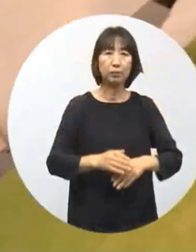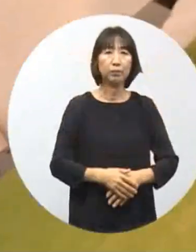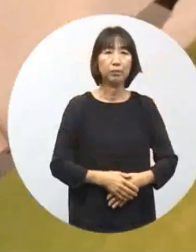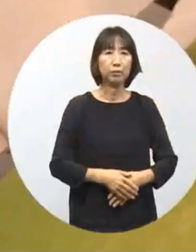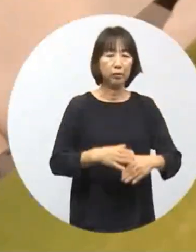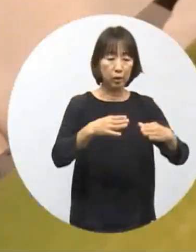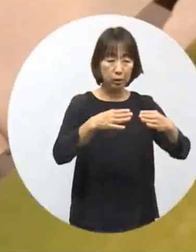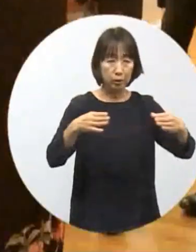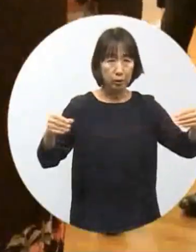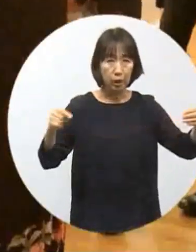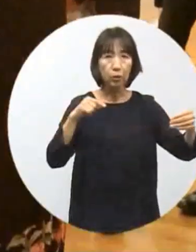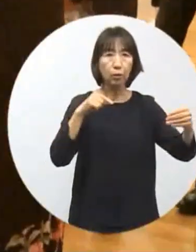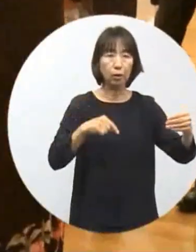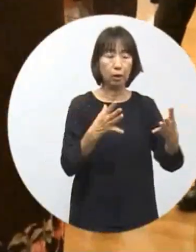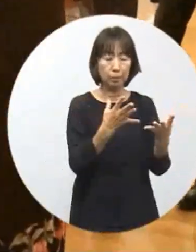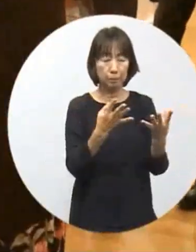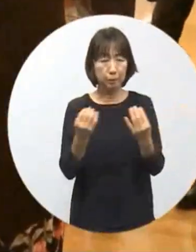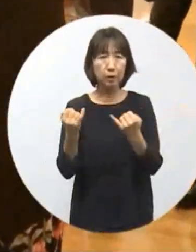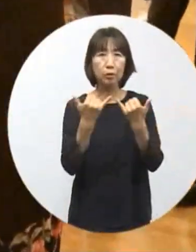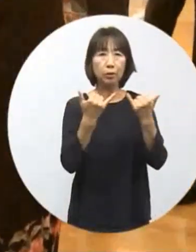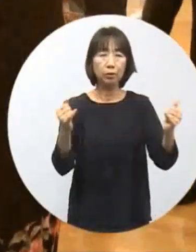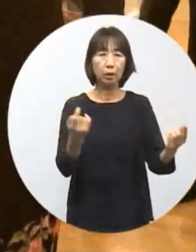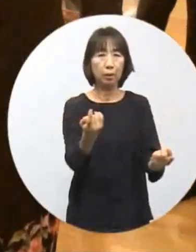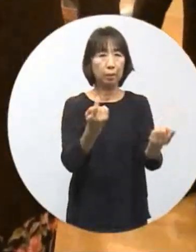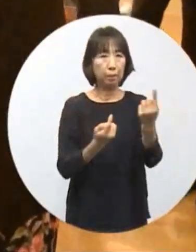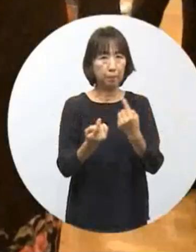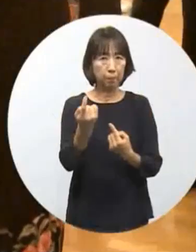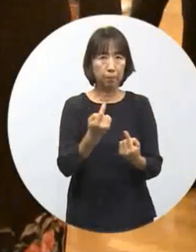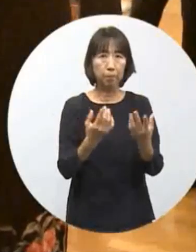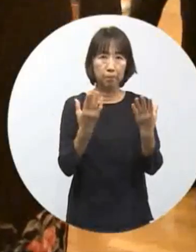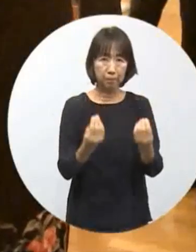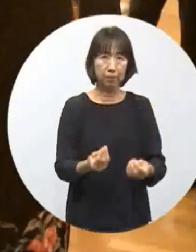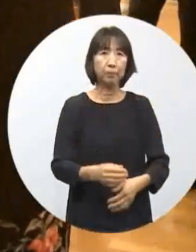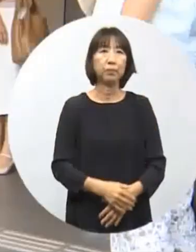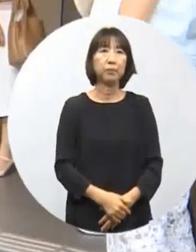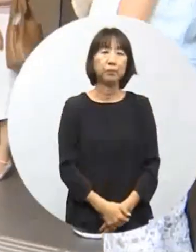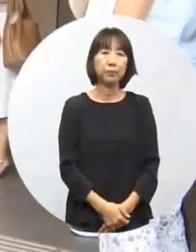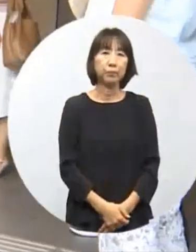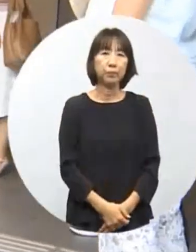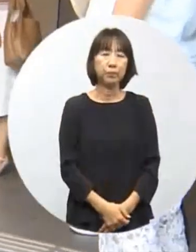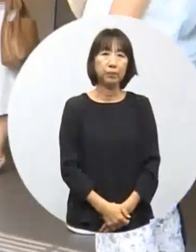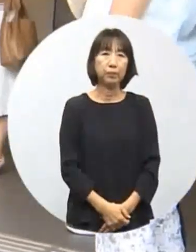全国から大勢の来館者が訪れました。